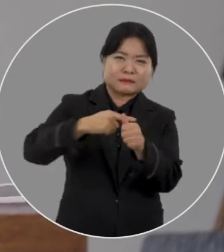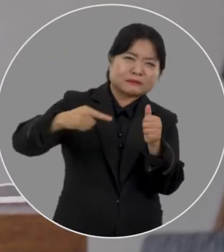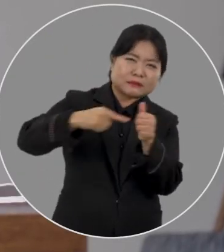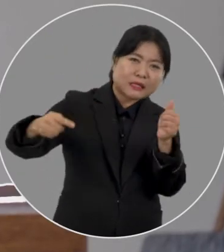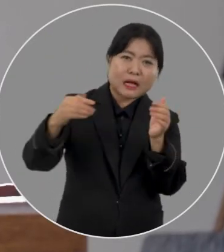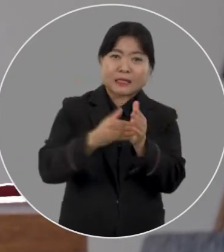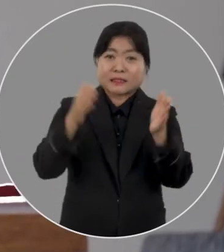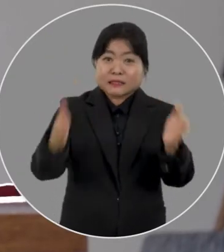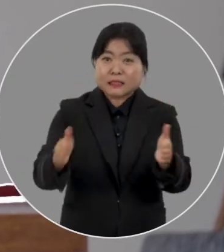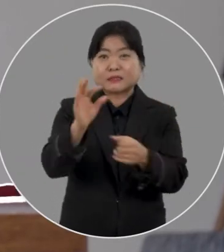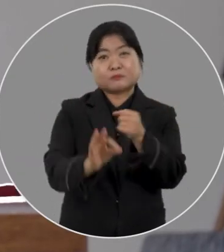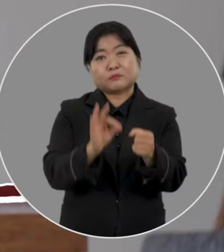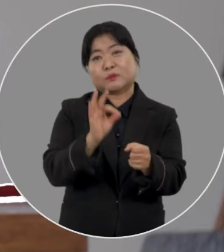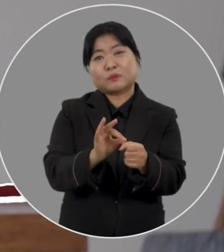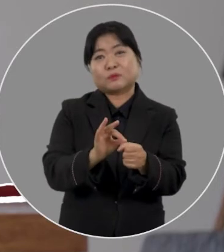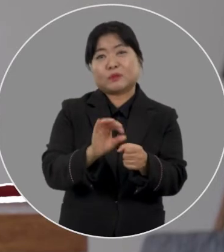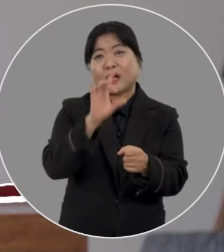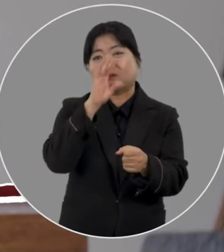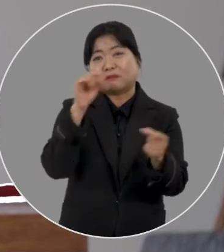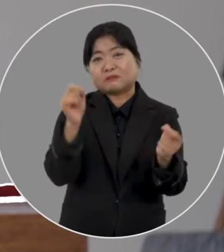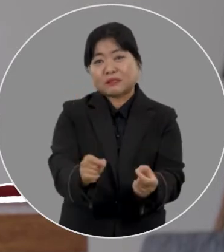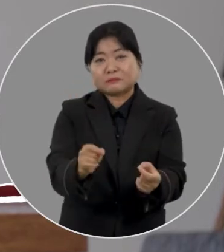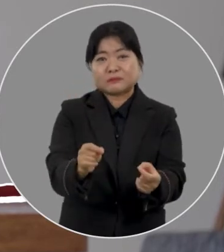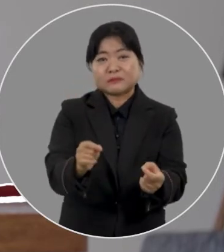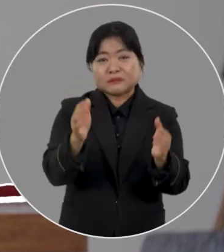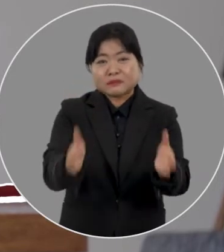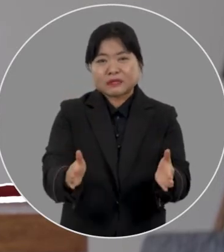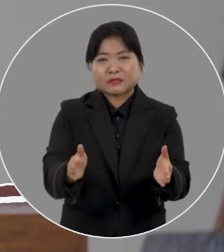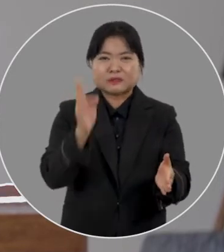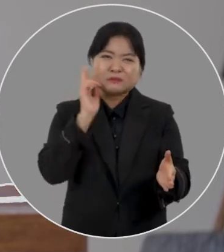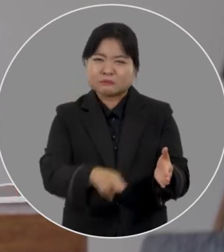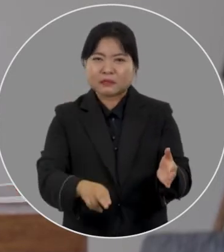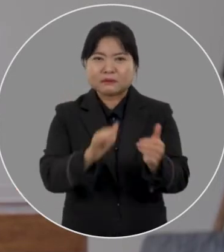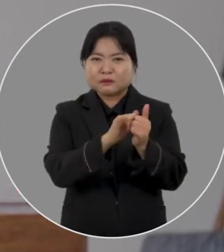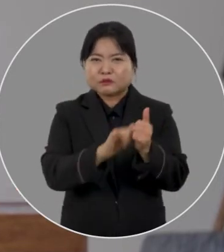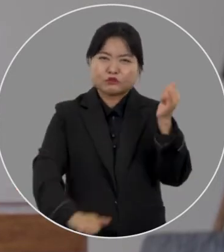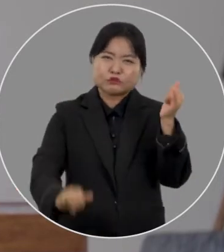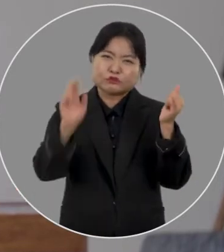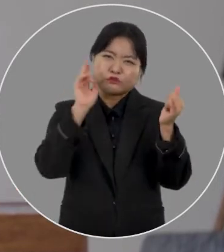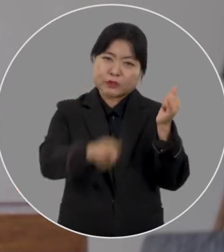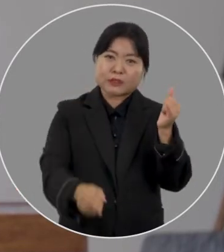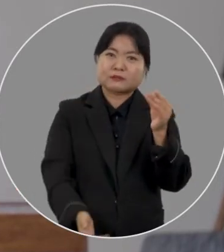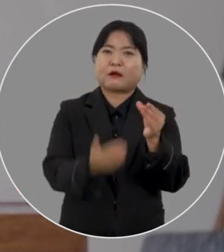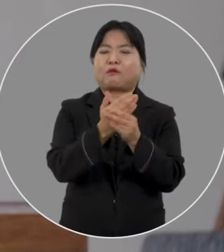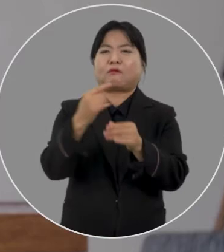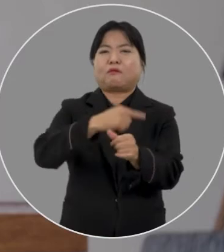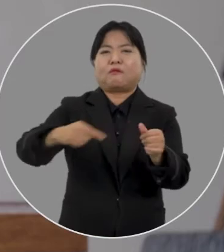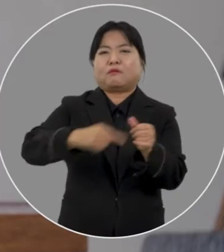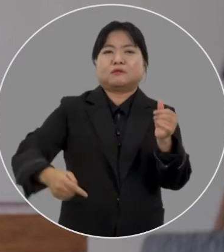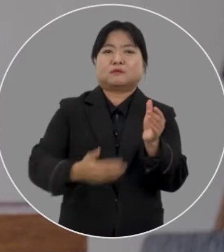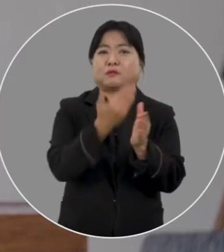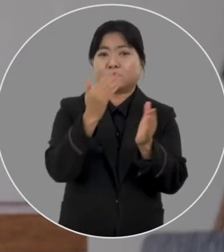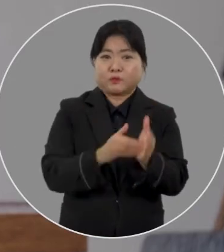이어지기까지의 시간이 한 10년도 안 된 사이에 정말 극단적인 사건, 인류 최대 어떤 비극적인 사건까지 이어졌던 거거든요.